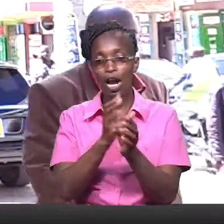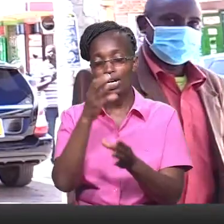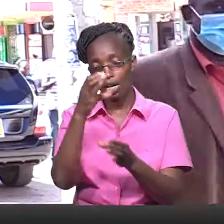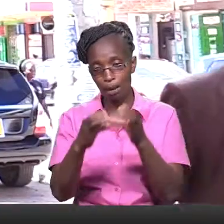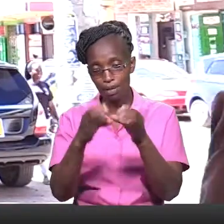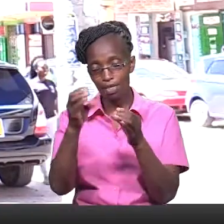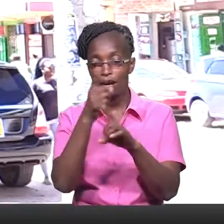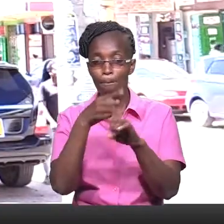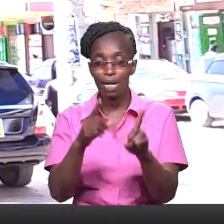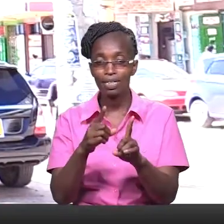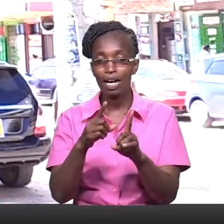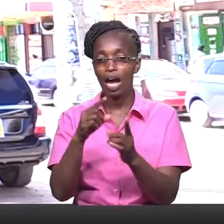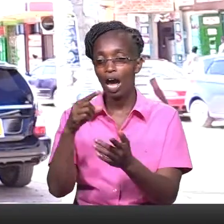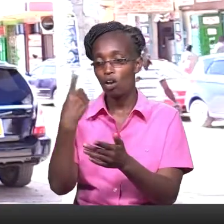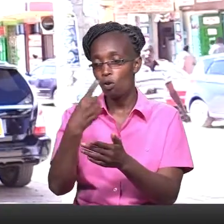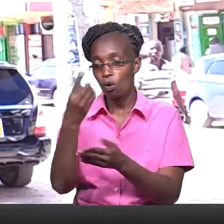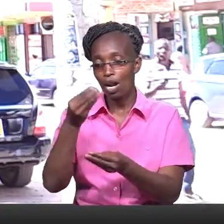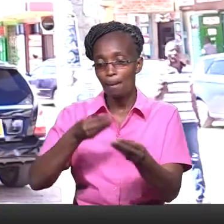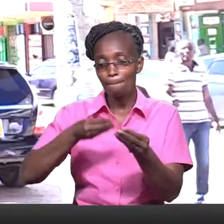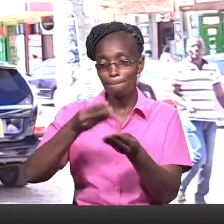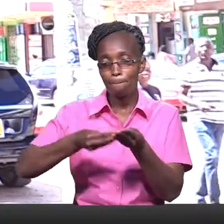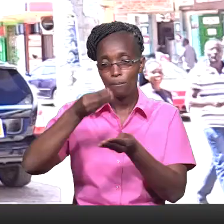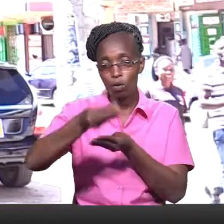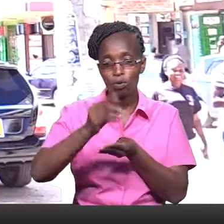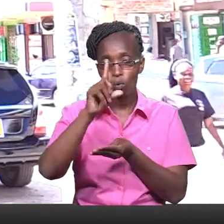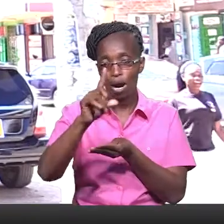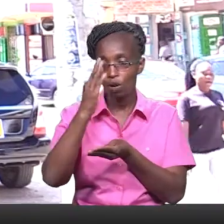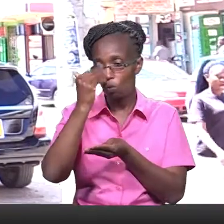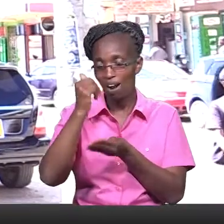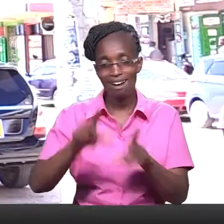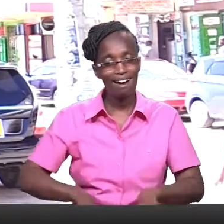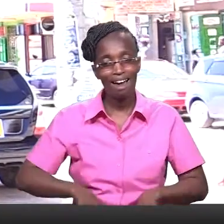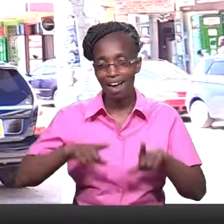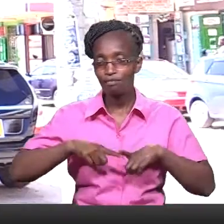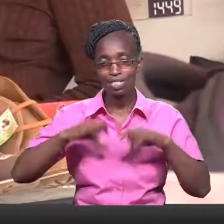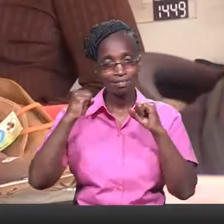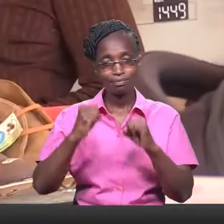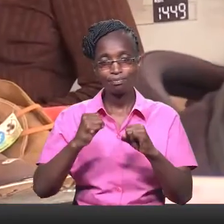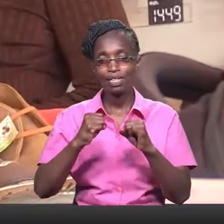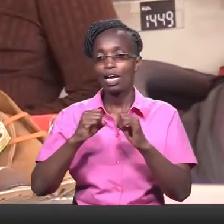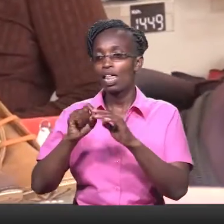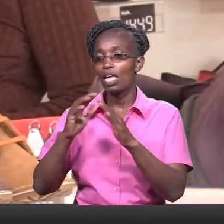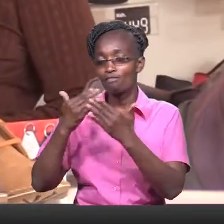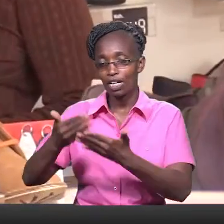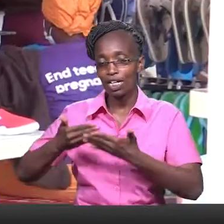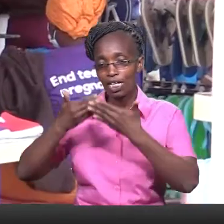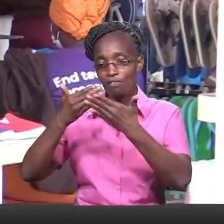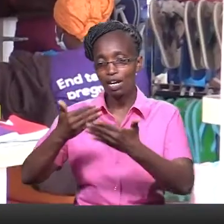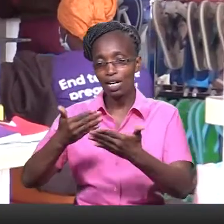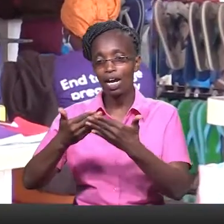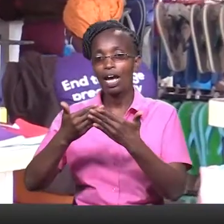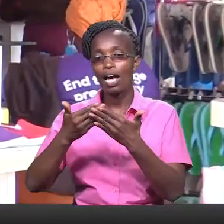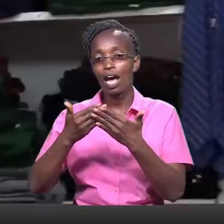familia. Lakini nikanunua moja tu kwa kuwa maisha ni mangumu. Wametoa wito kwa serikali na walimu